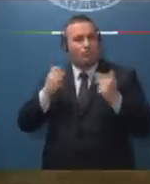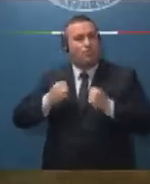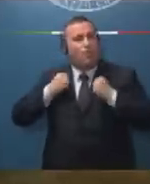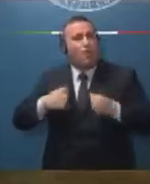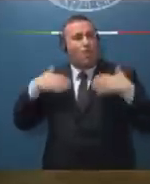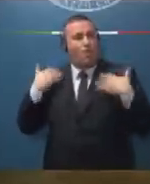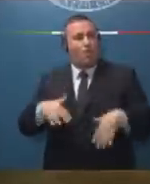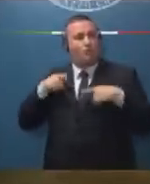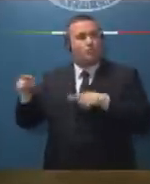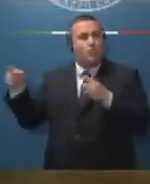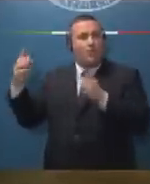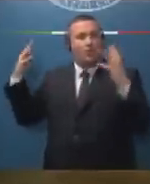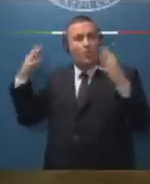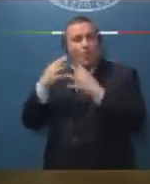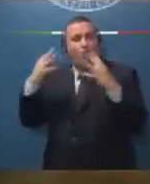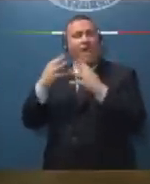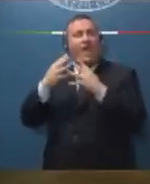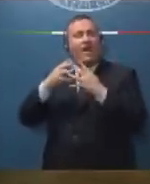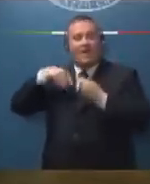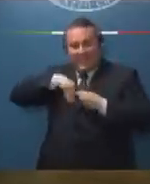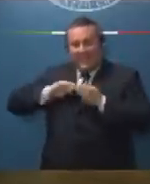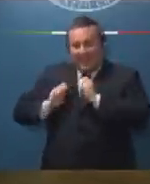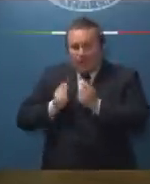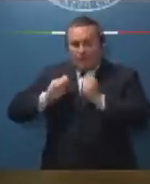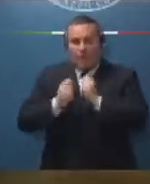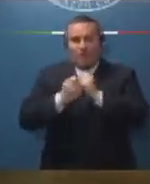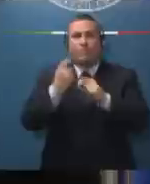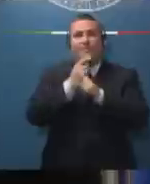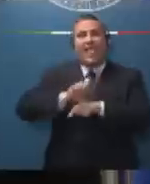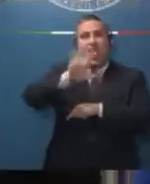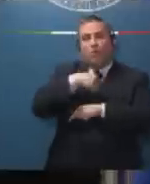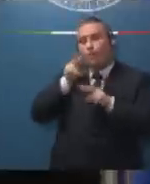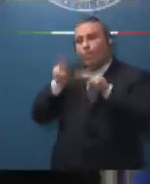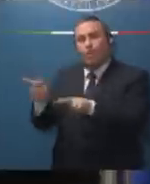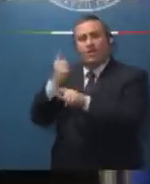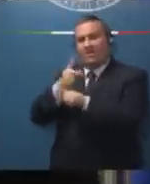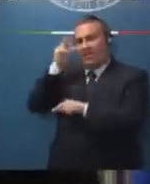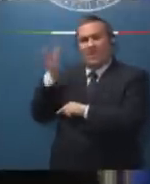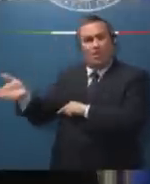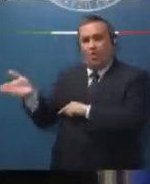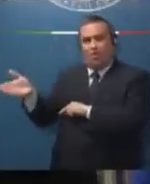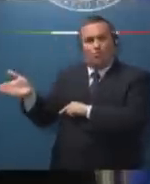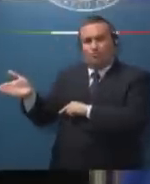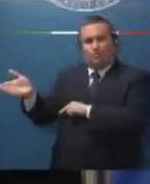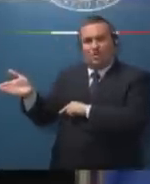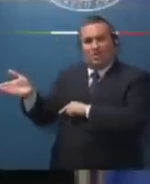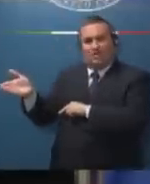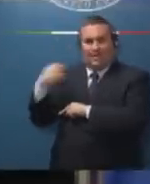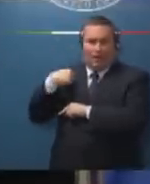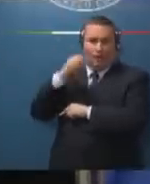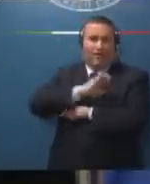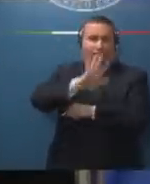riconosciuto anche a livello europeo e quindi sul quale noi che insomma certe dinamiche in Europa le conosciamo abbastanza bene